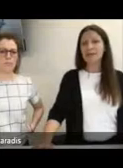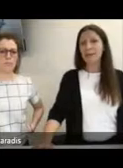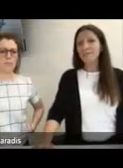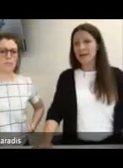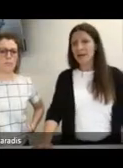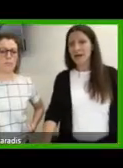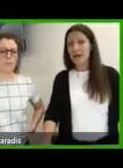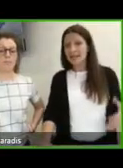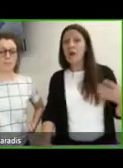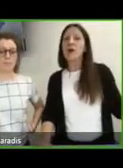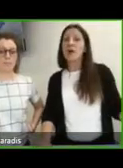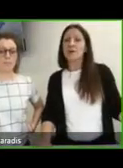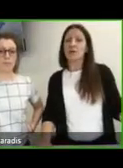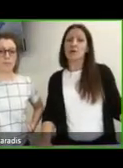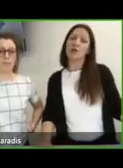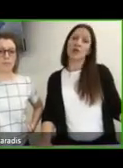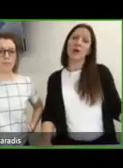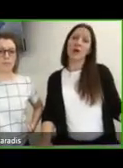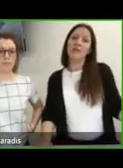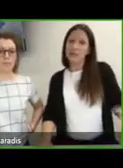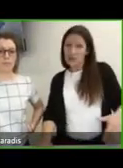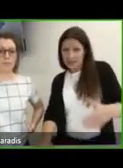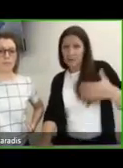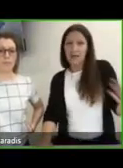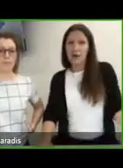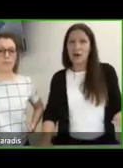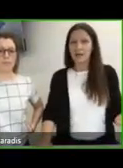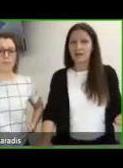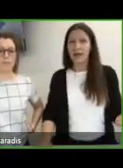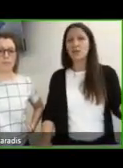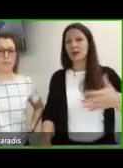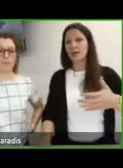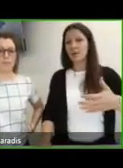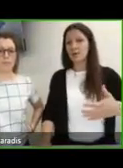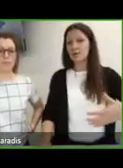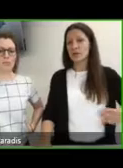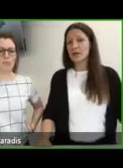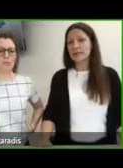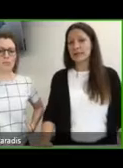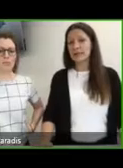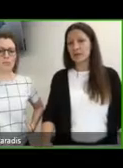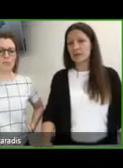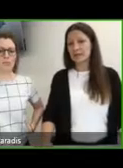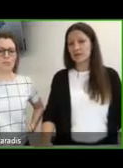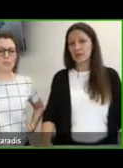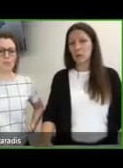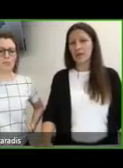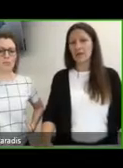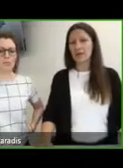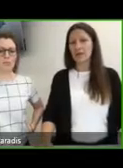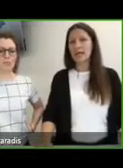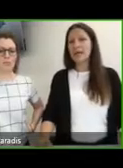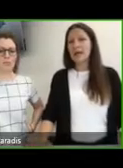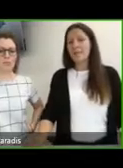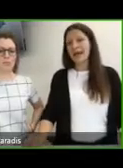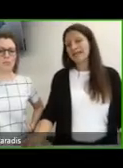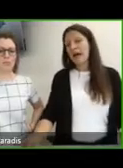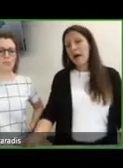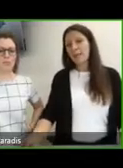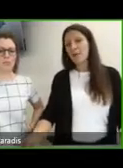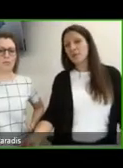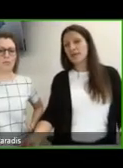suite, est-ce que de se demander est-ce que cette nouvelle-là, elle est vraie ou elle est fausse, c'est une question qui est opérationnelle.